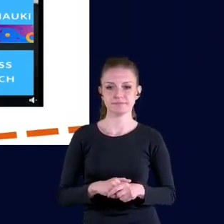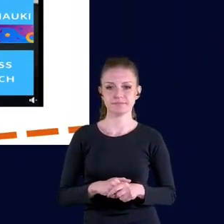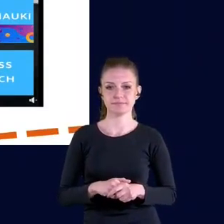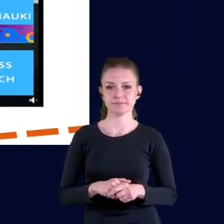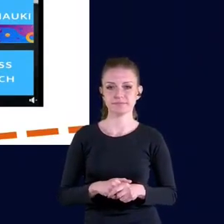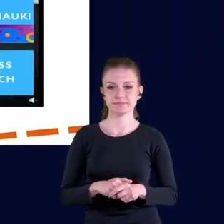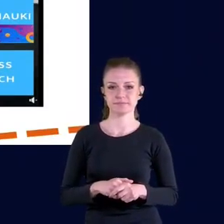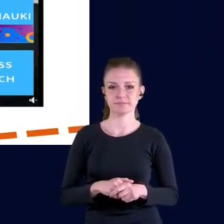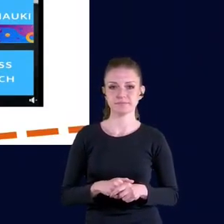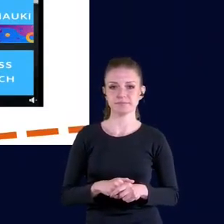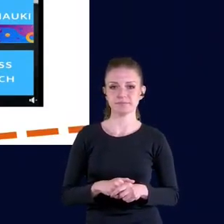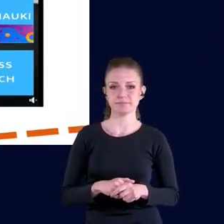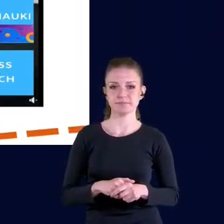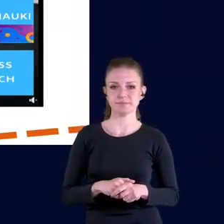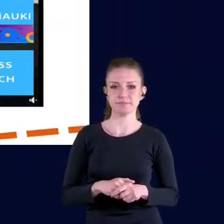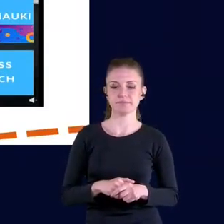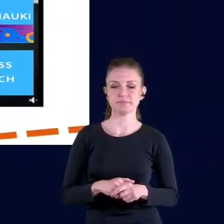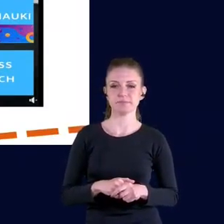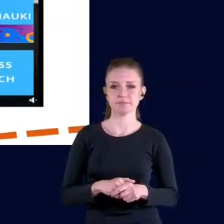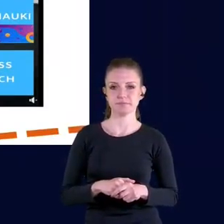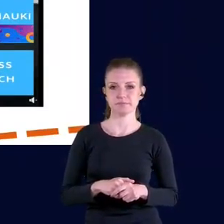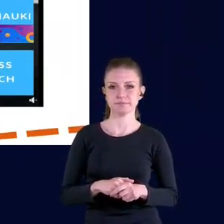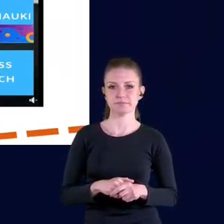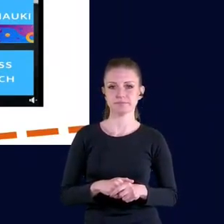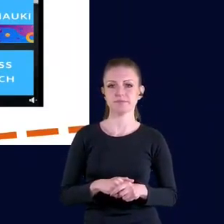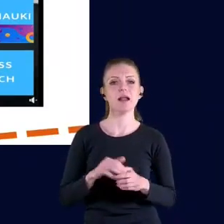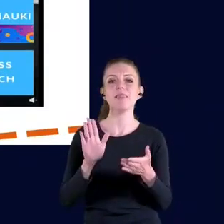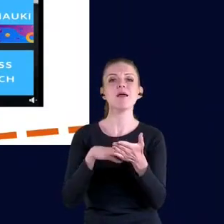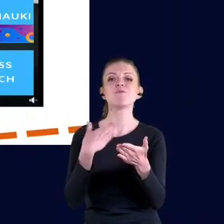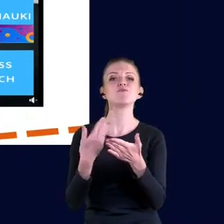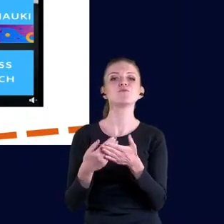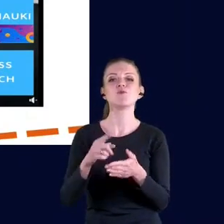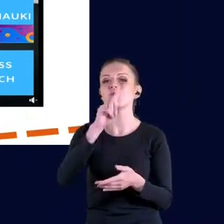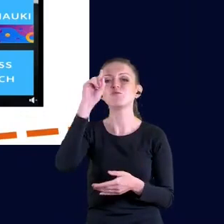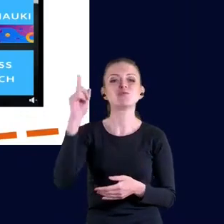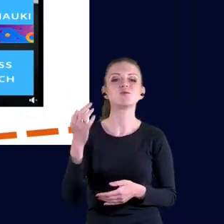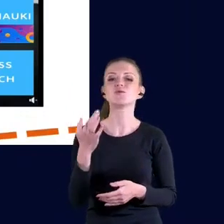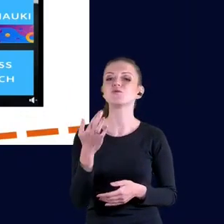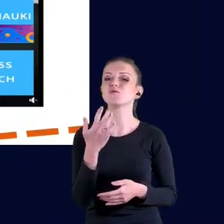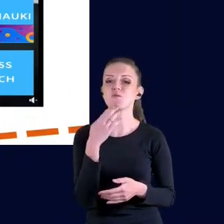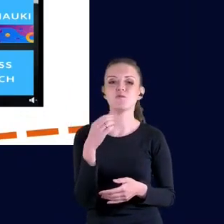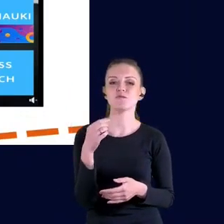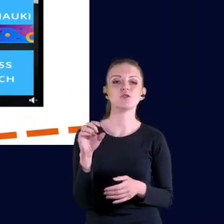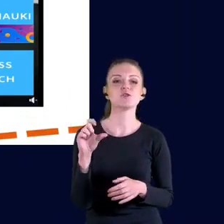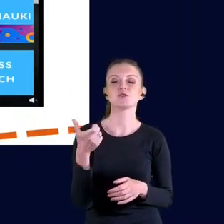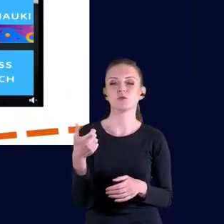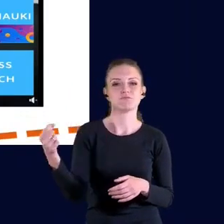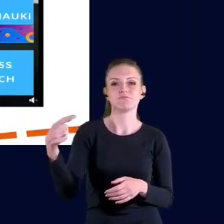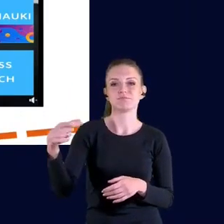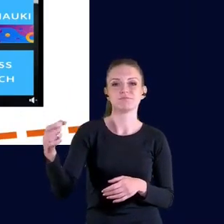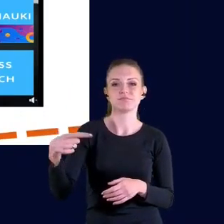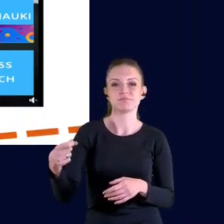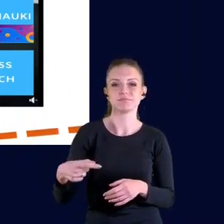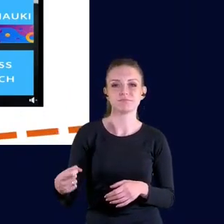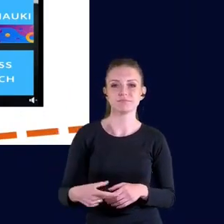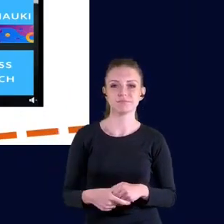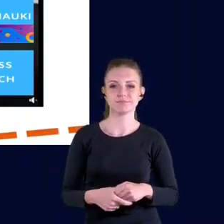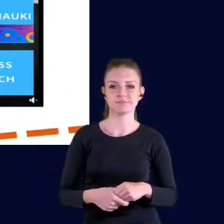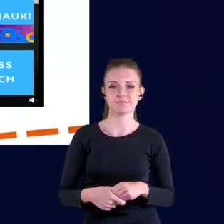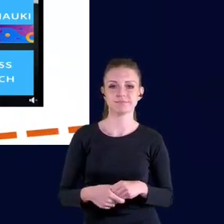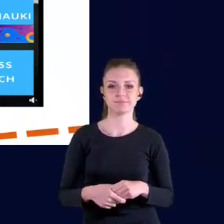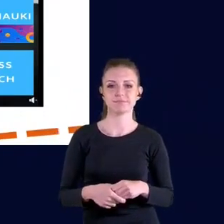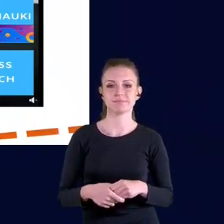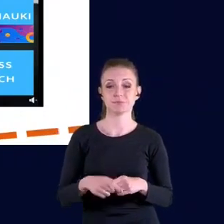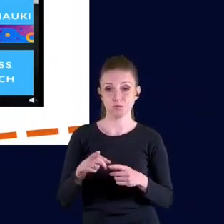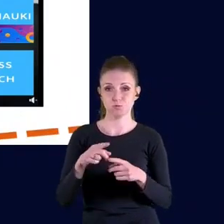r.r. tutaj przykład festyn promujący między innymi działalność centrum kompetencji otwartej